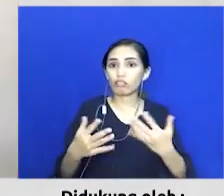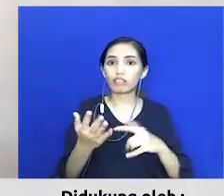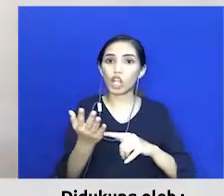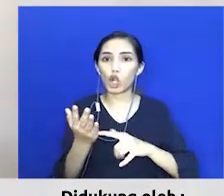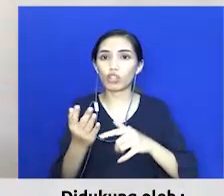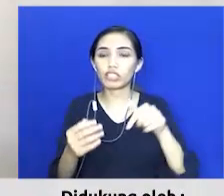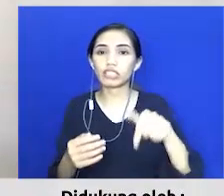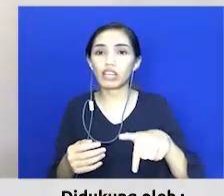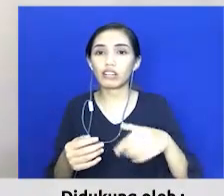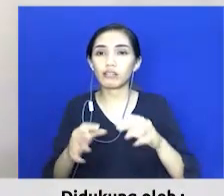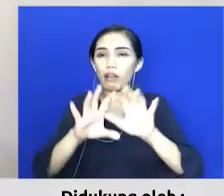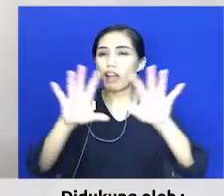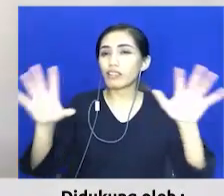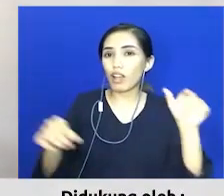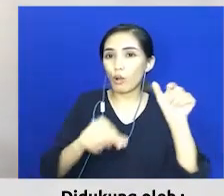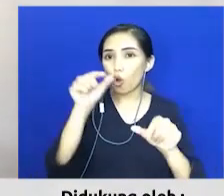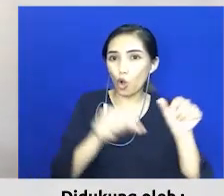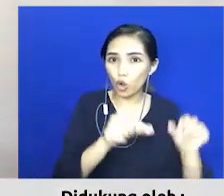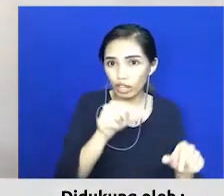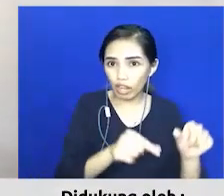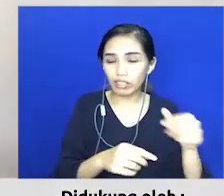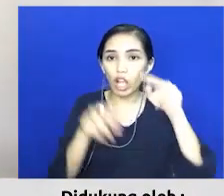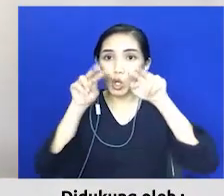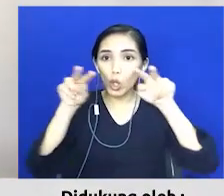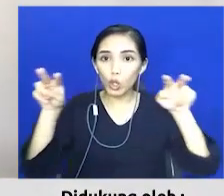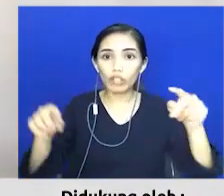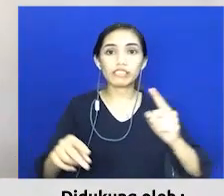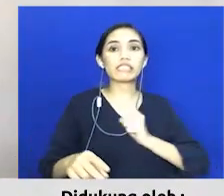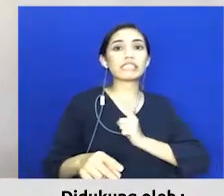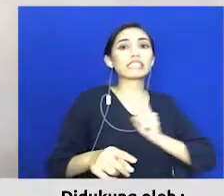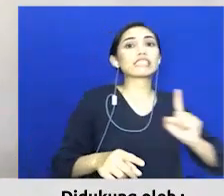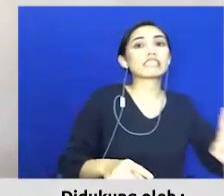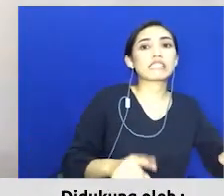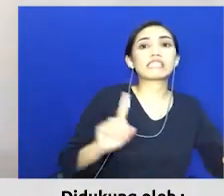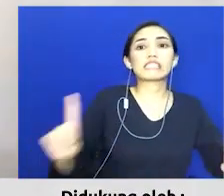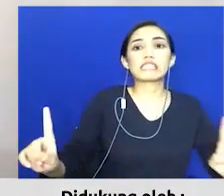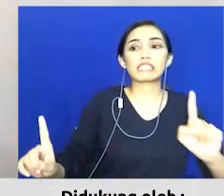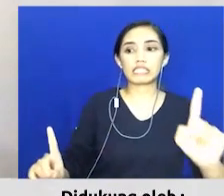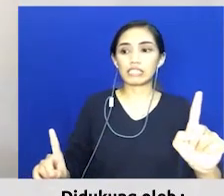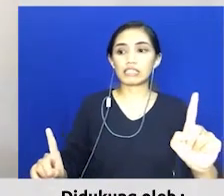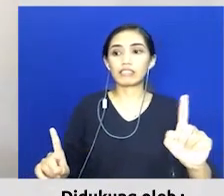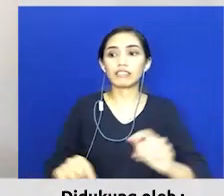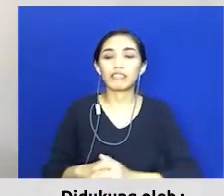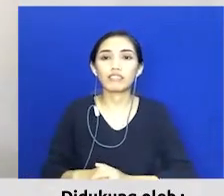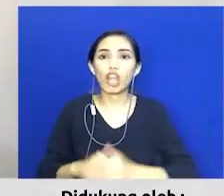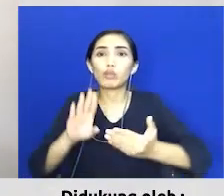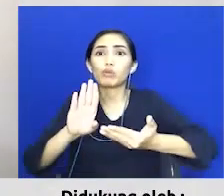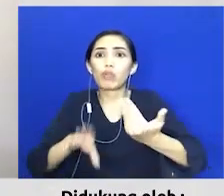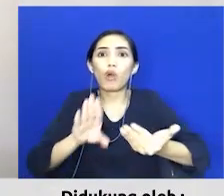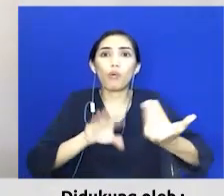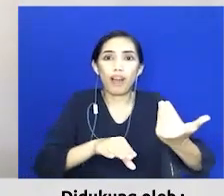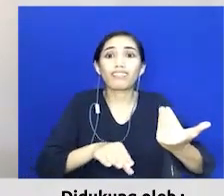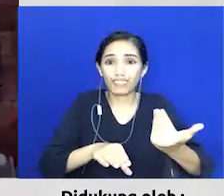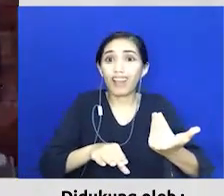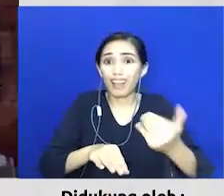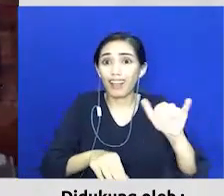ya. Dengan teknologi sekarang akan makin banyak orang yang menonton film itu sendiri-sendiri,